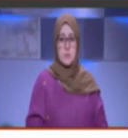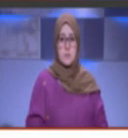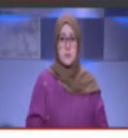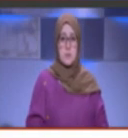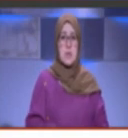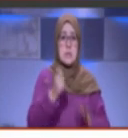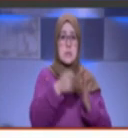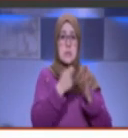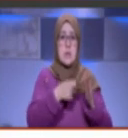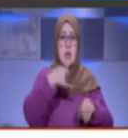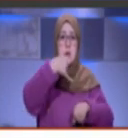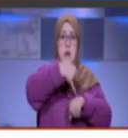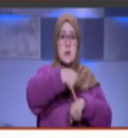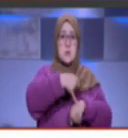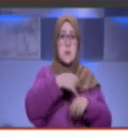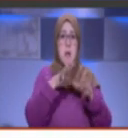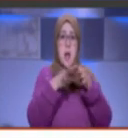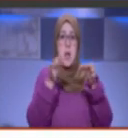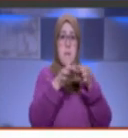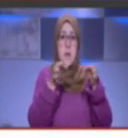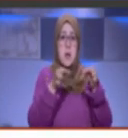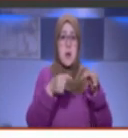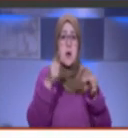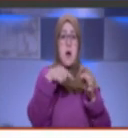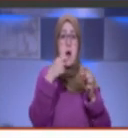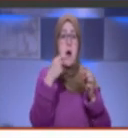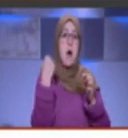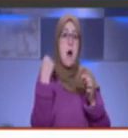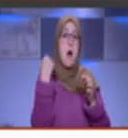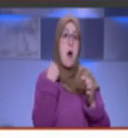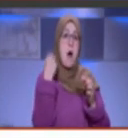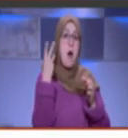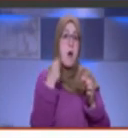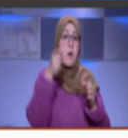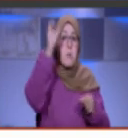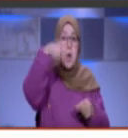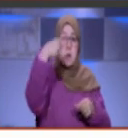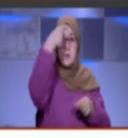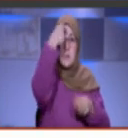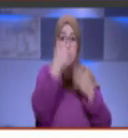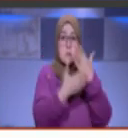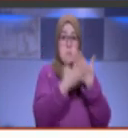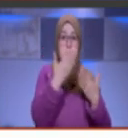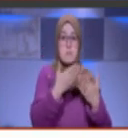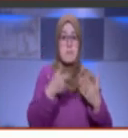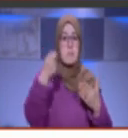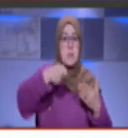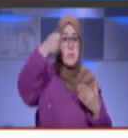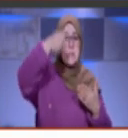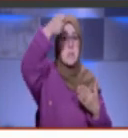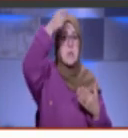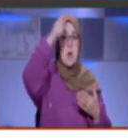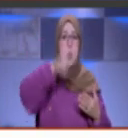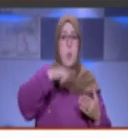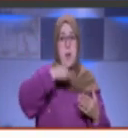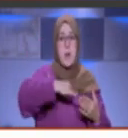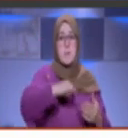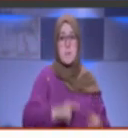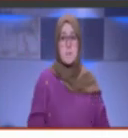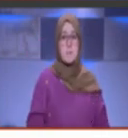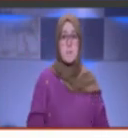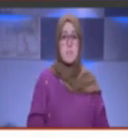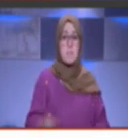سجلت العاصمة اليابانية طوكيو رقما قياسيا في حالات الإصابة الجديدة اليومية بفيروس كورونا المستجد، إذ